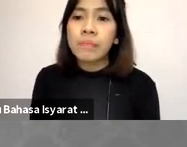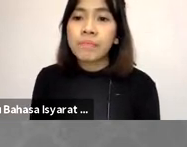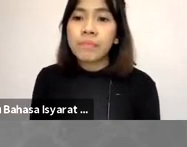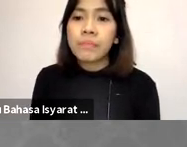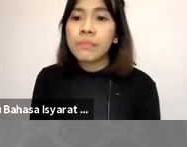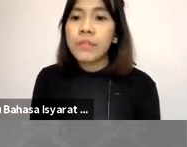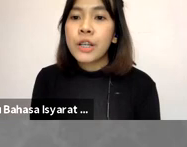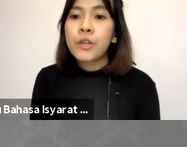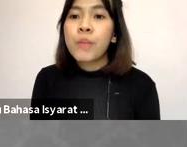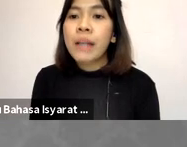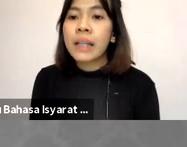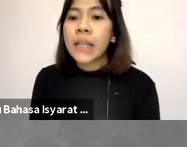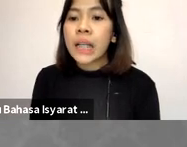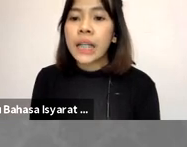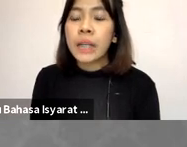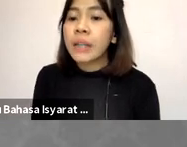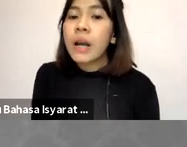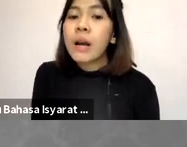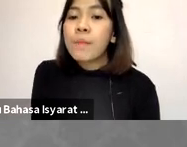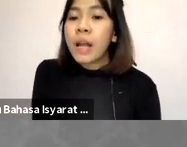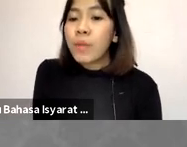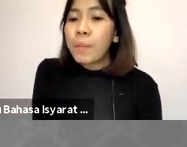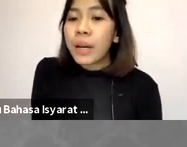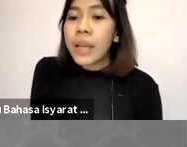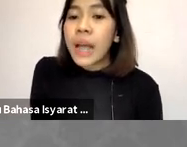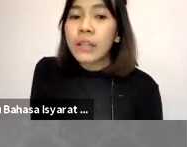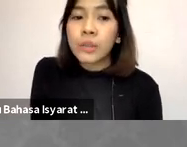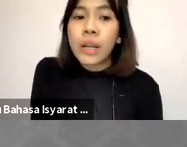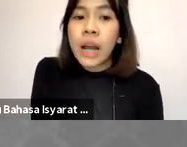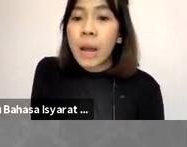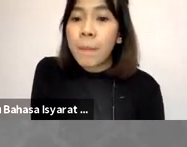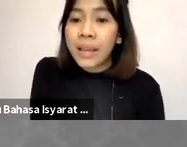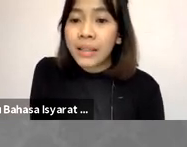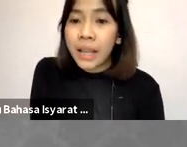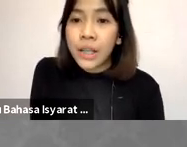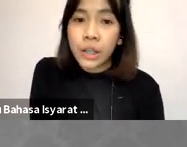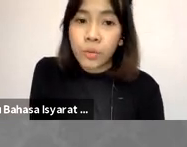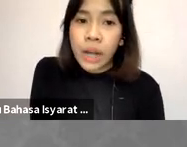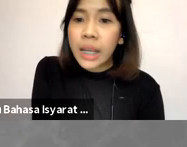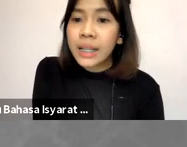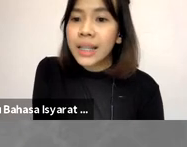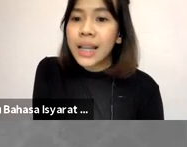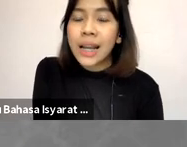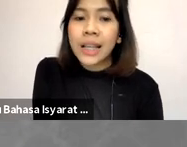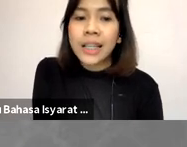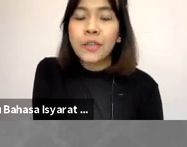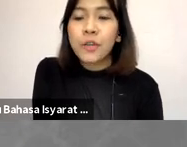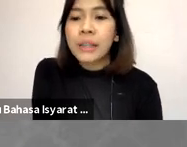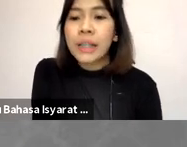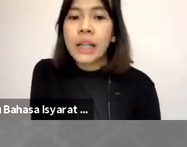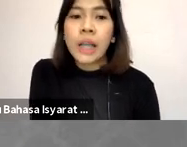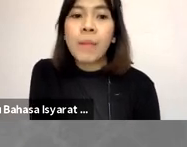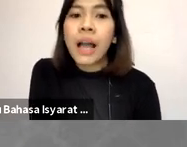Bagaimana juru bahasa isyarat ini bisa melakukan pekerjaannya sesuai dengan apa yang telah ditentukan jadi tidak ada lagi